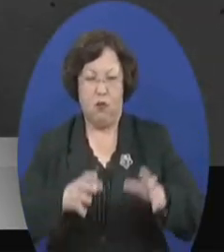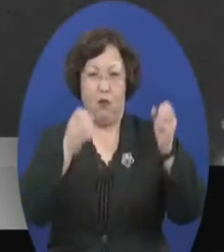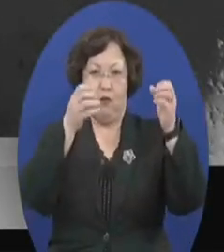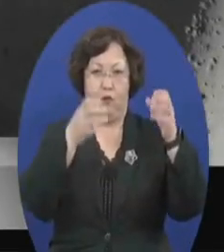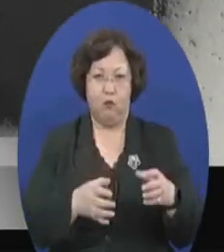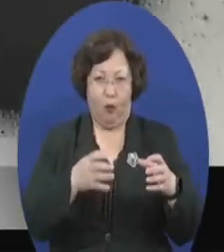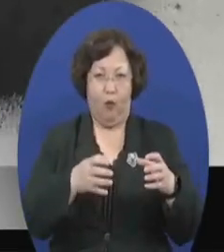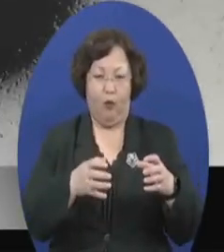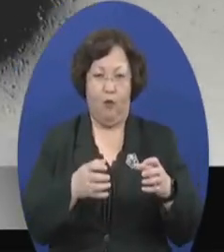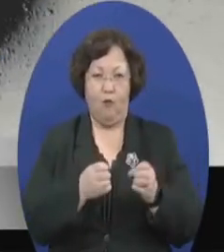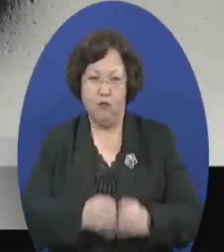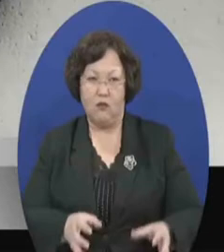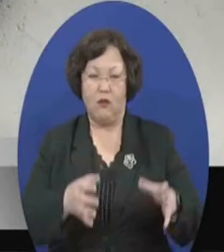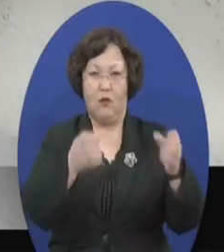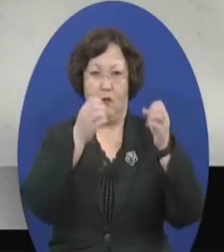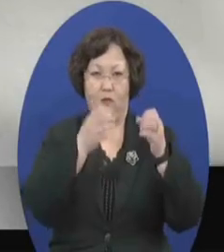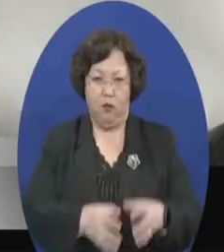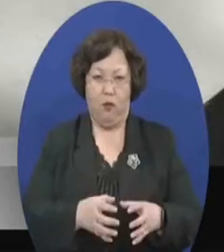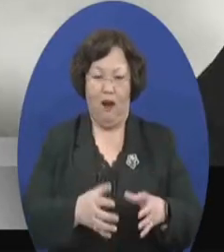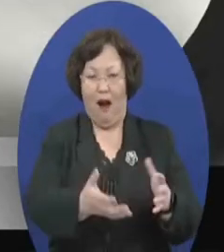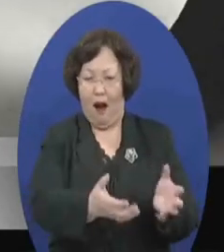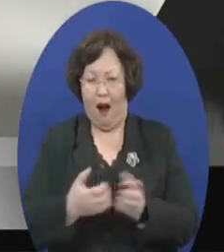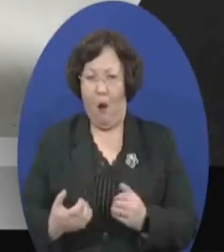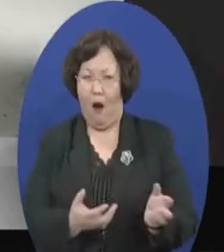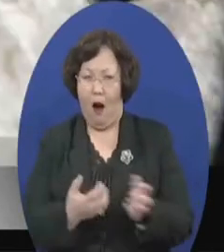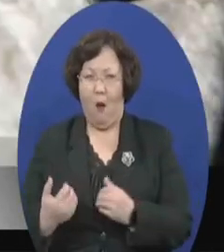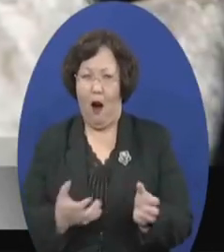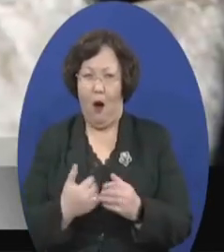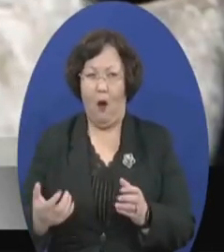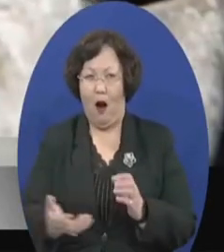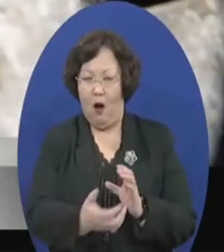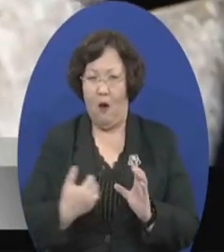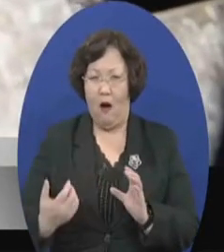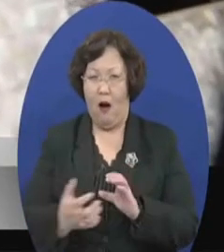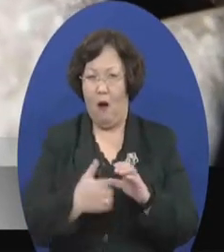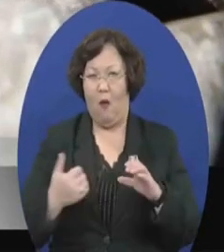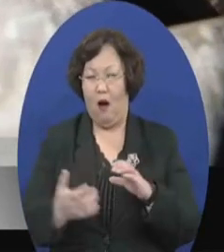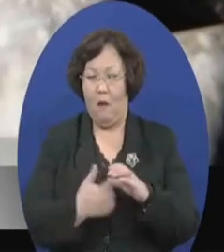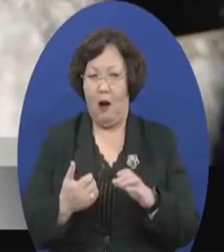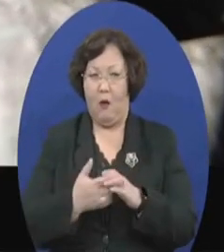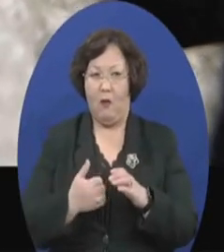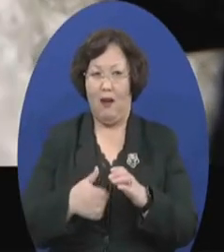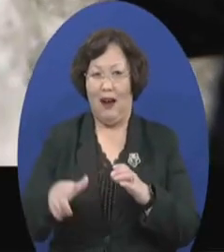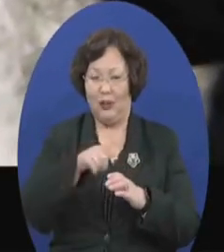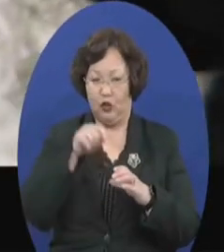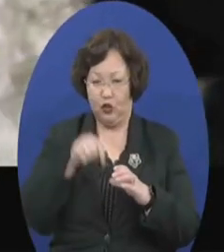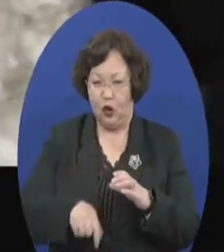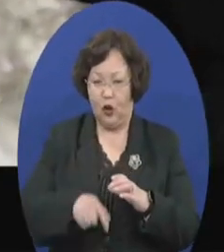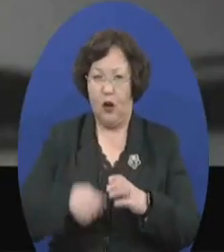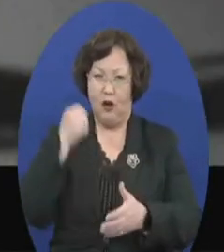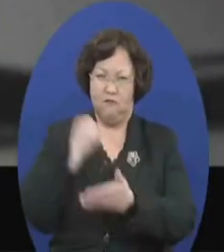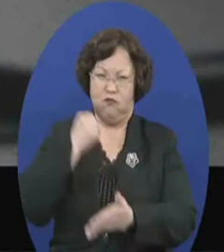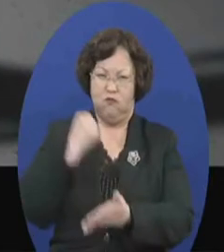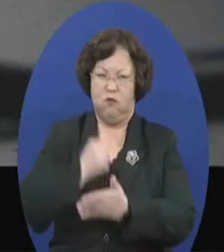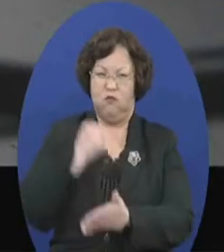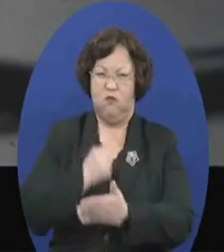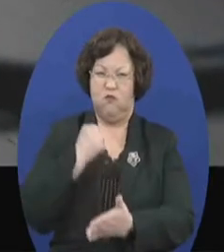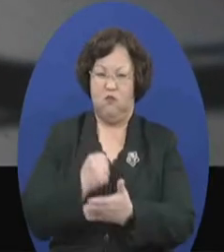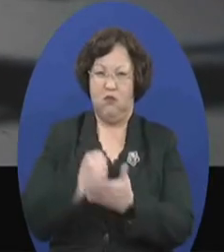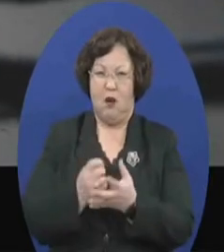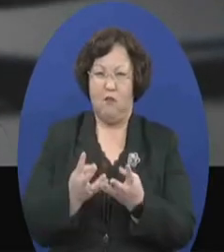энэ олборлсон хөдрийг тухайн газар доороо бутлах төхөөрөмжөд оруулна. За